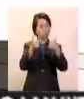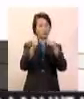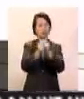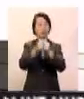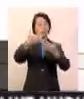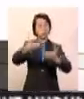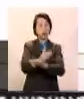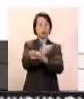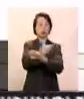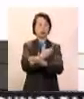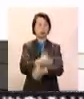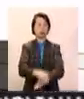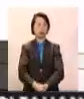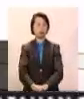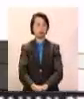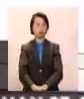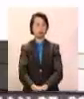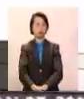dan baharu.